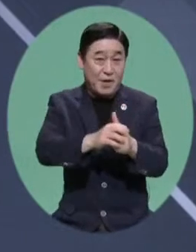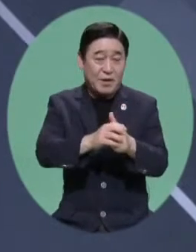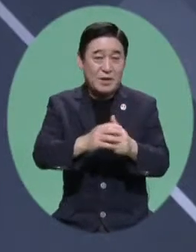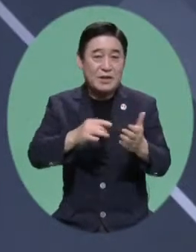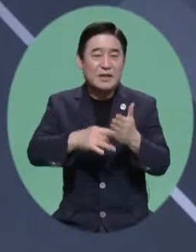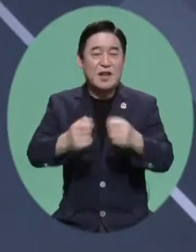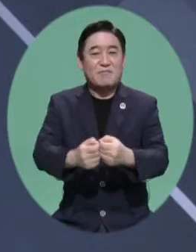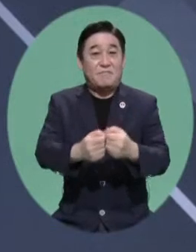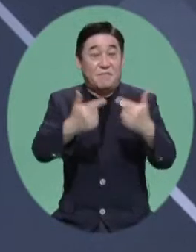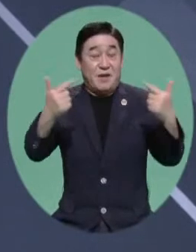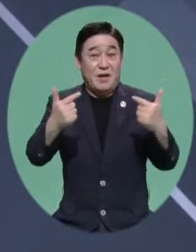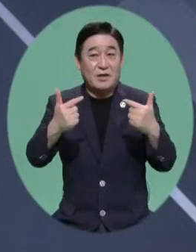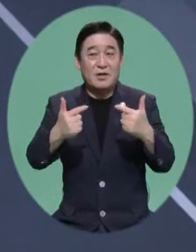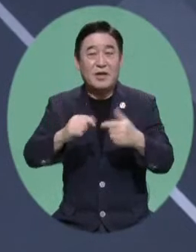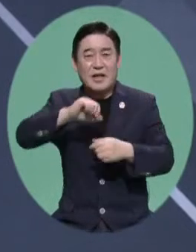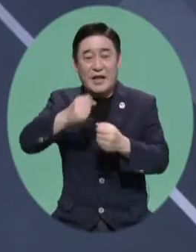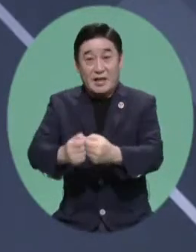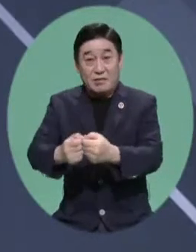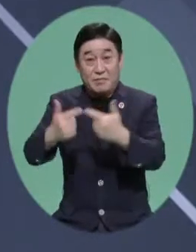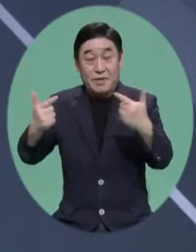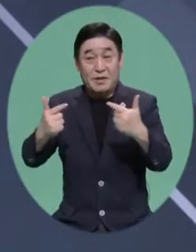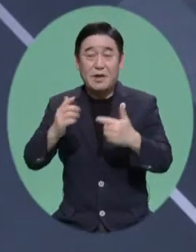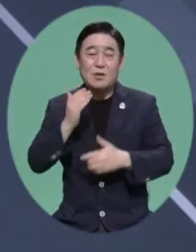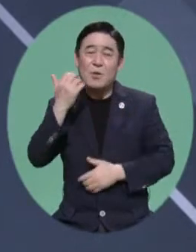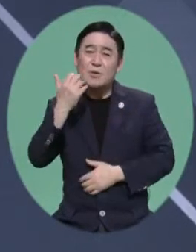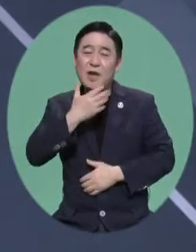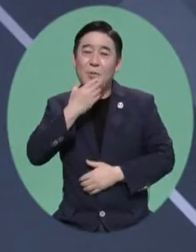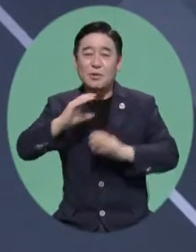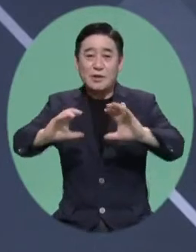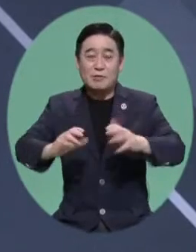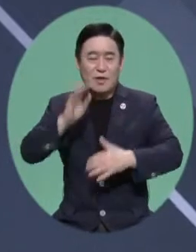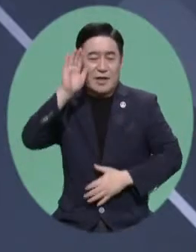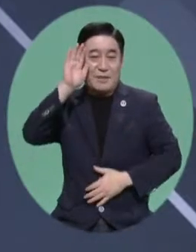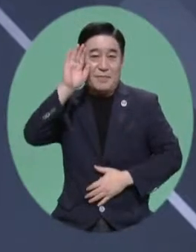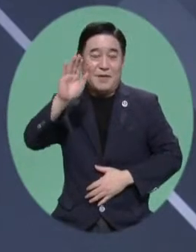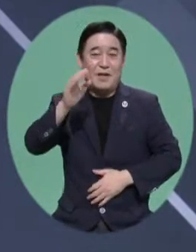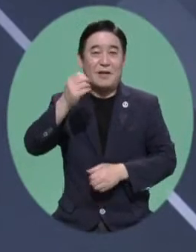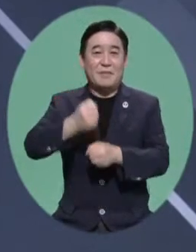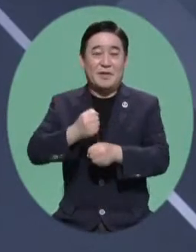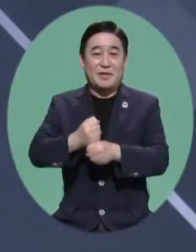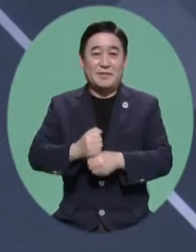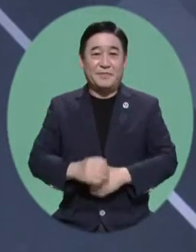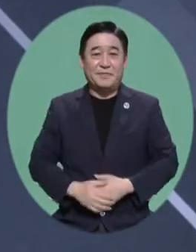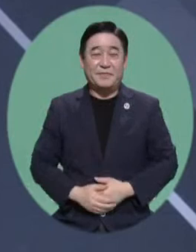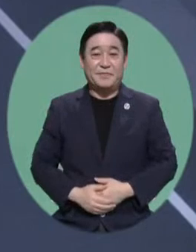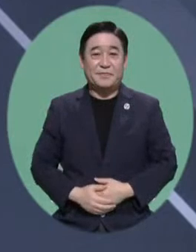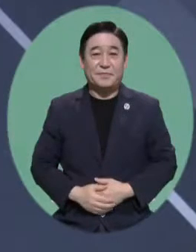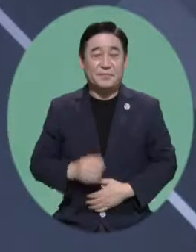증세에 더해 확장 재정으로 녹색 복지국가에 미래를 열어가겠습니다